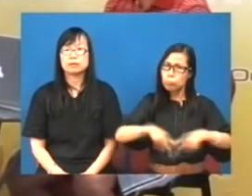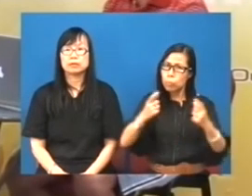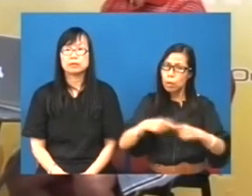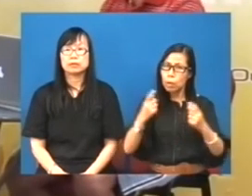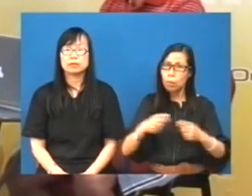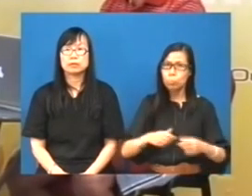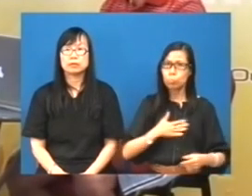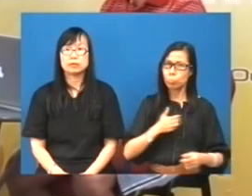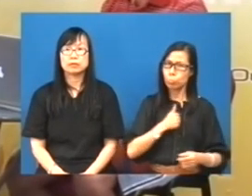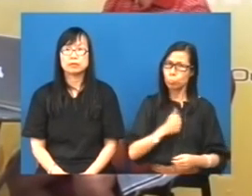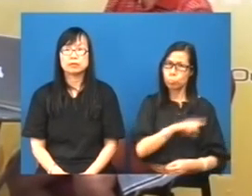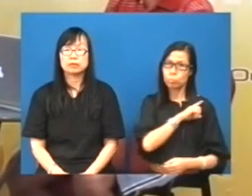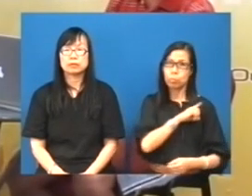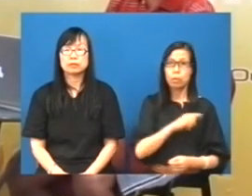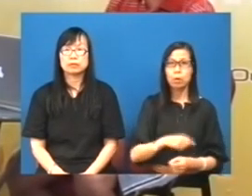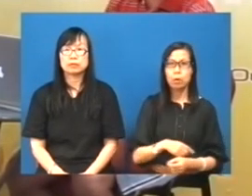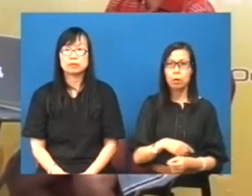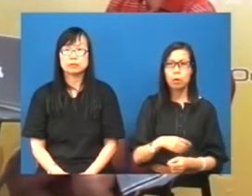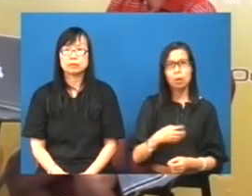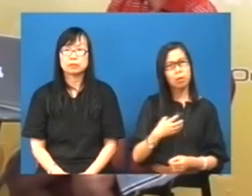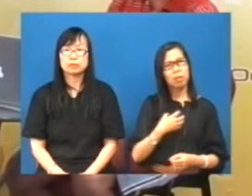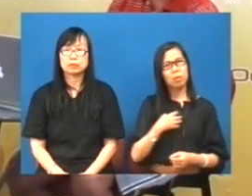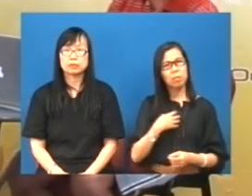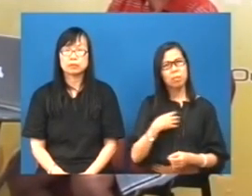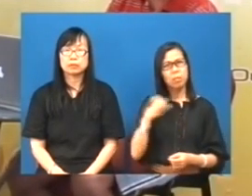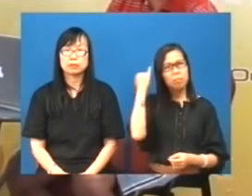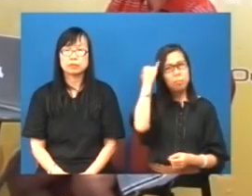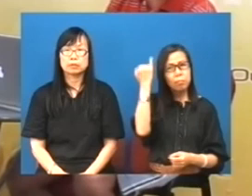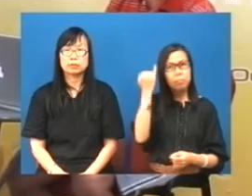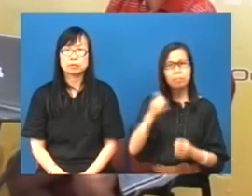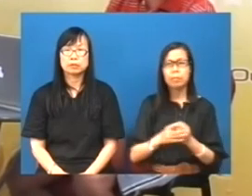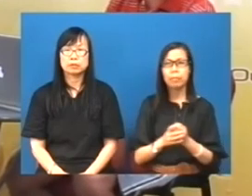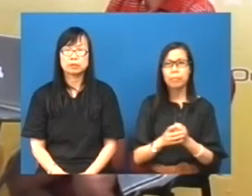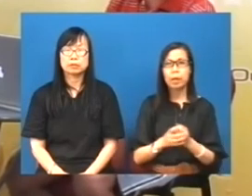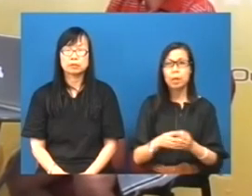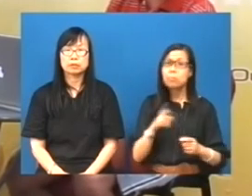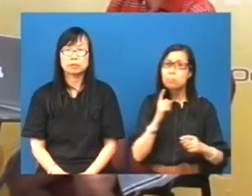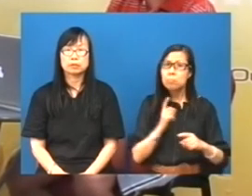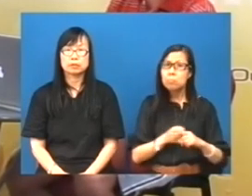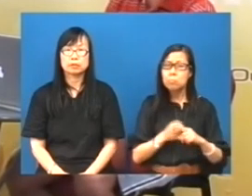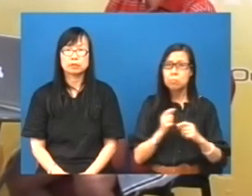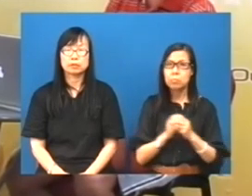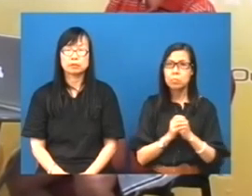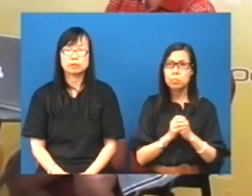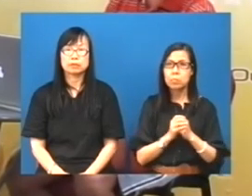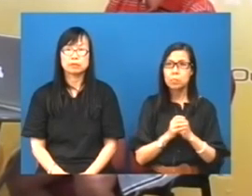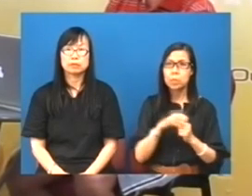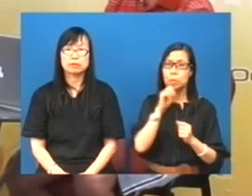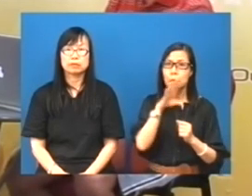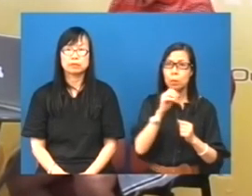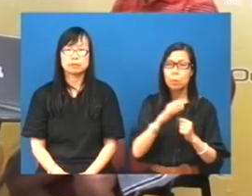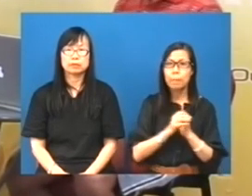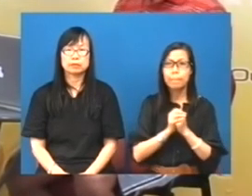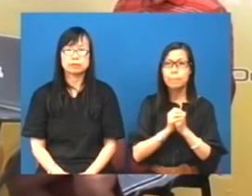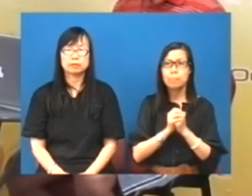件事我想令到很多正常的人都覺得很匪夷所思因為實際上如果你說其實